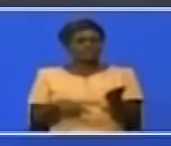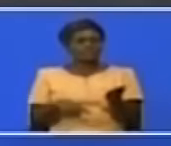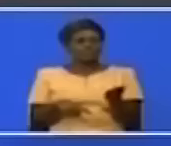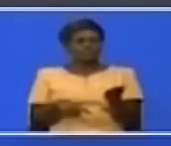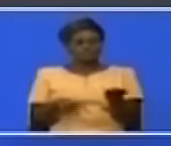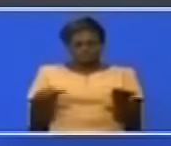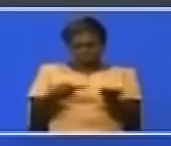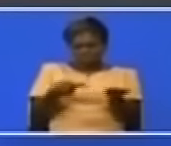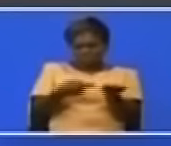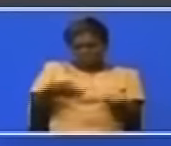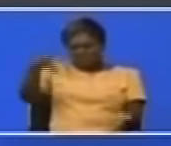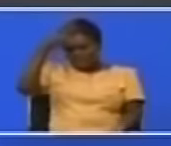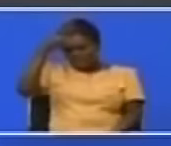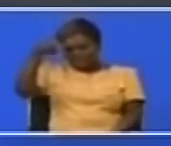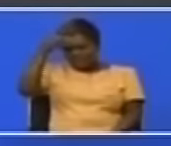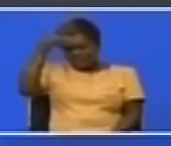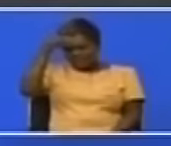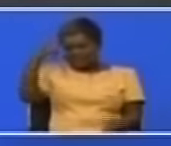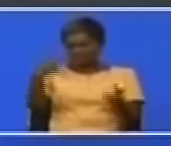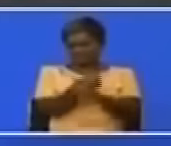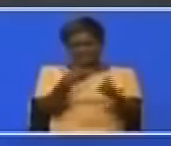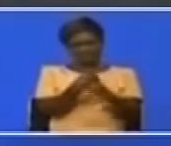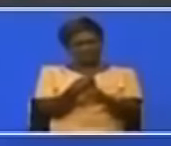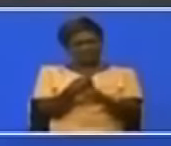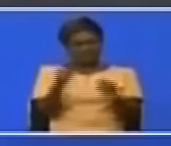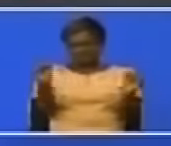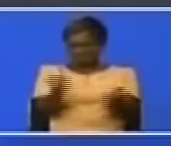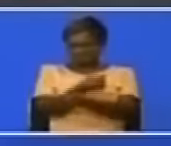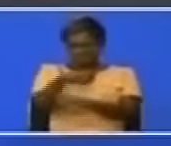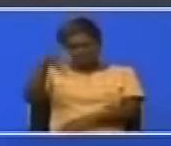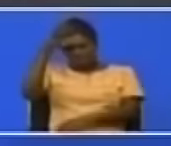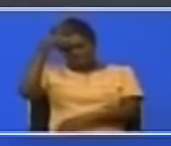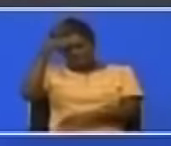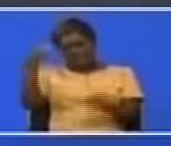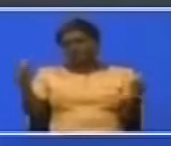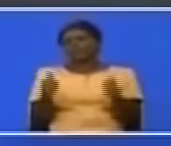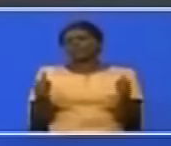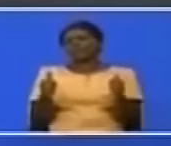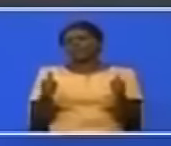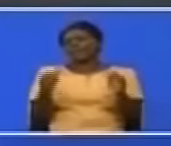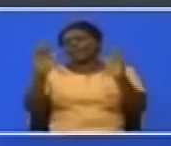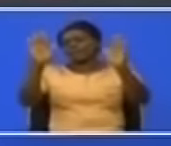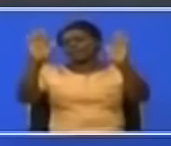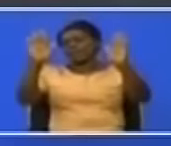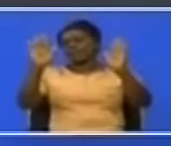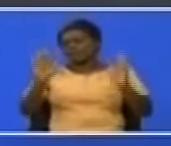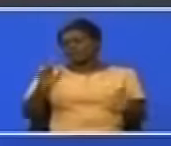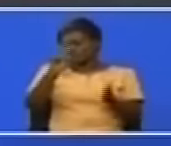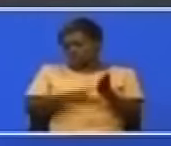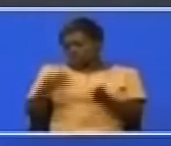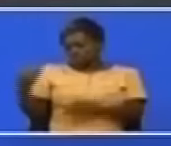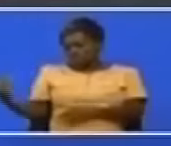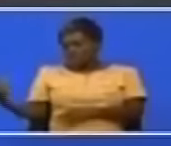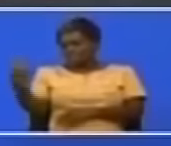taaluma ambazo wanajifunza katika hivi vyuo hawawezi kujifunza vizuri juu. Jambo la muhimu ni kila mtoto